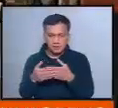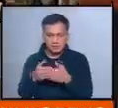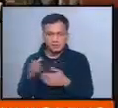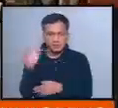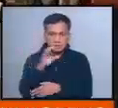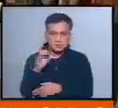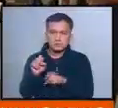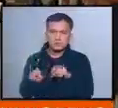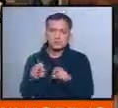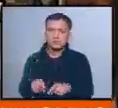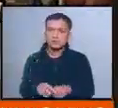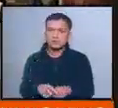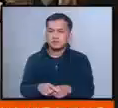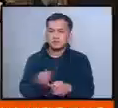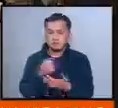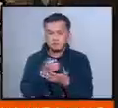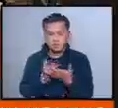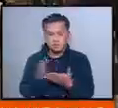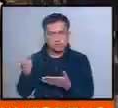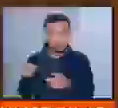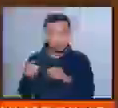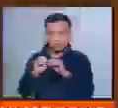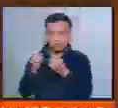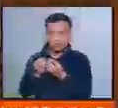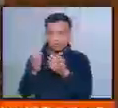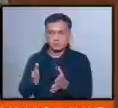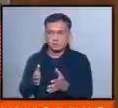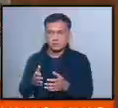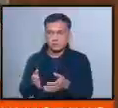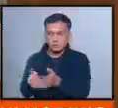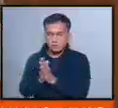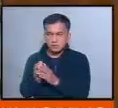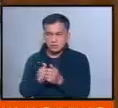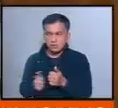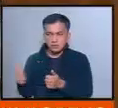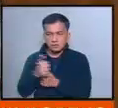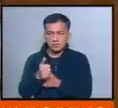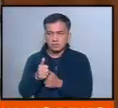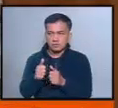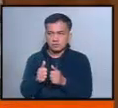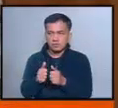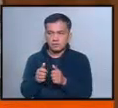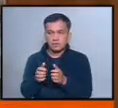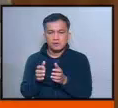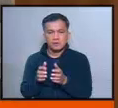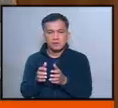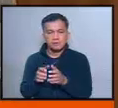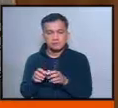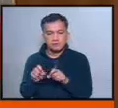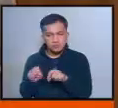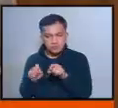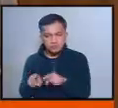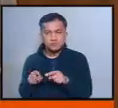rush. May ilang kasi dyan, yung mga organizer, humihingi na ng advance sa mga vendor. Babalikan na po?